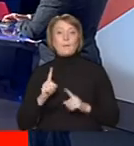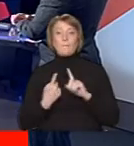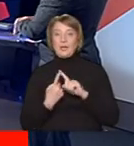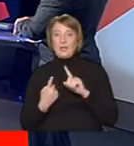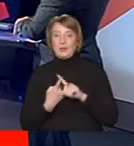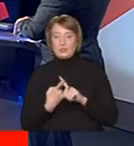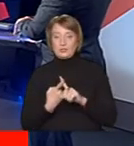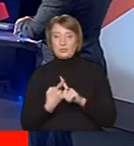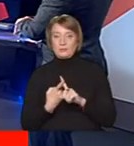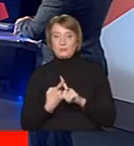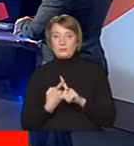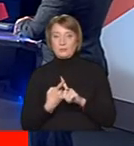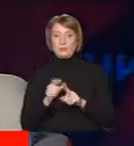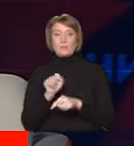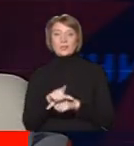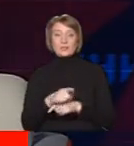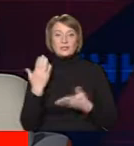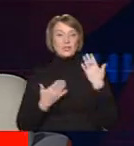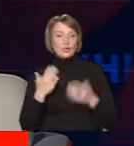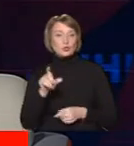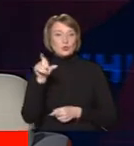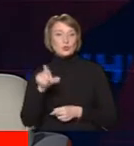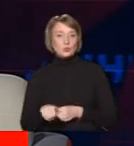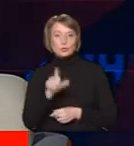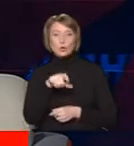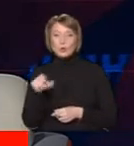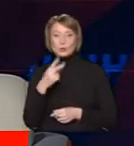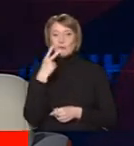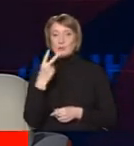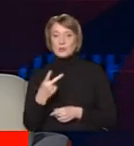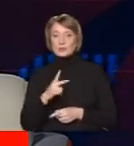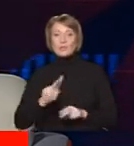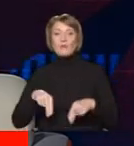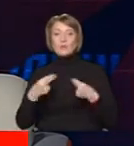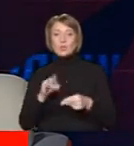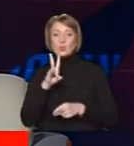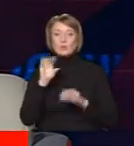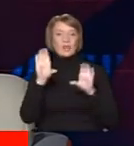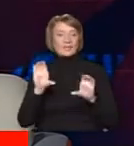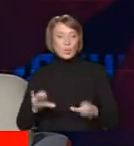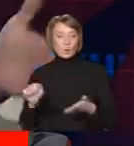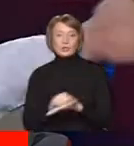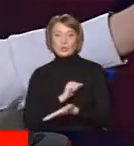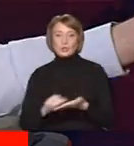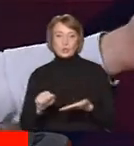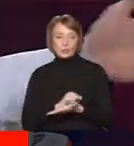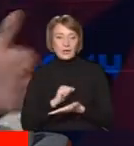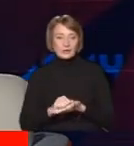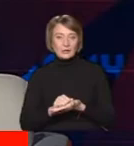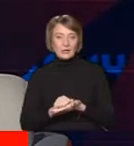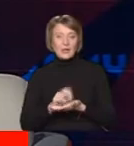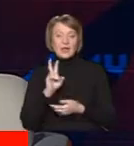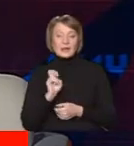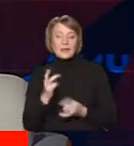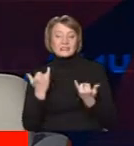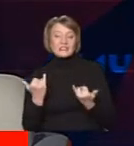призначити нормальну людину на цей департамент. А якщо ця людина, якщо люди показують, що ця людина видає незаконні документи, як зараз роками відбувається при Кличку,